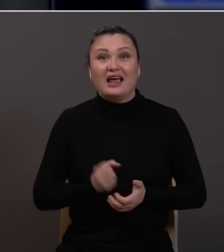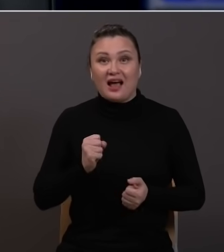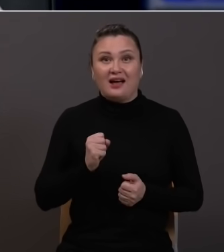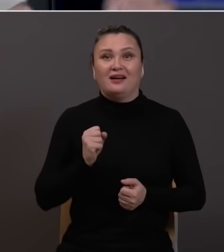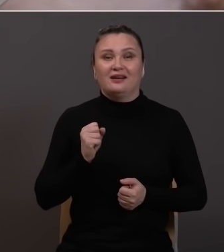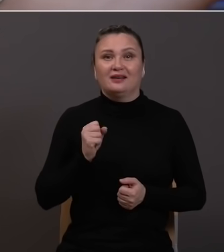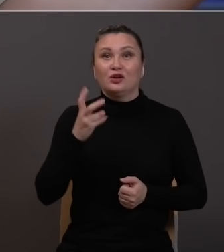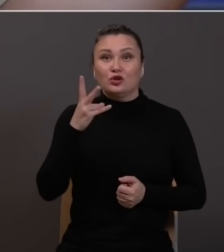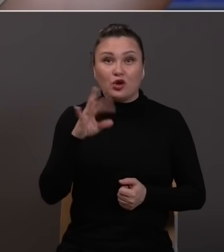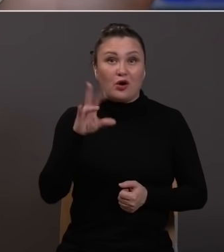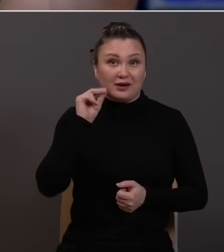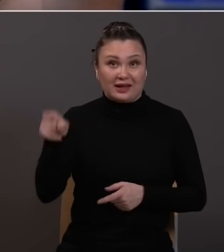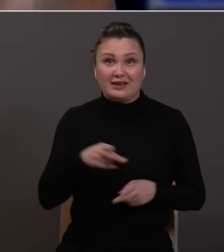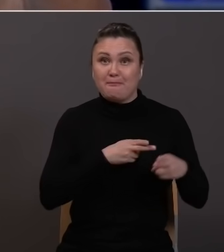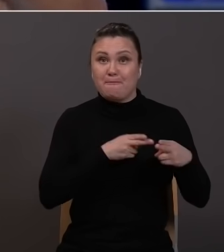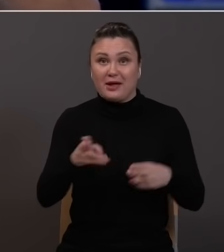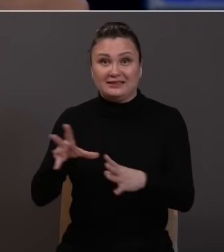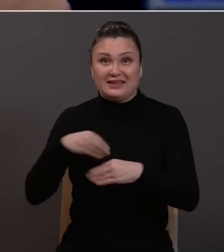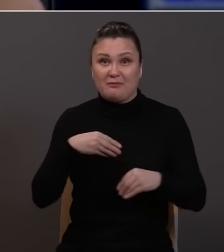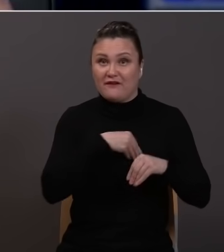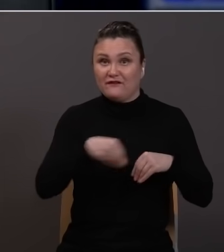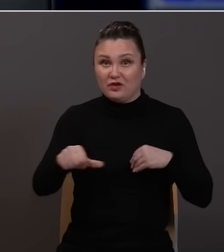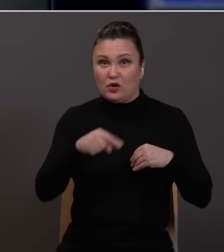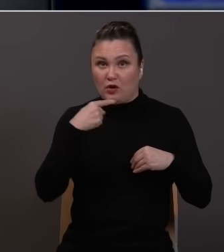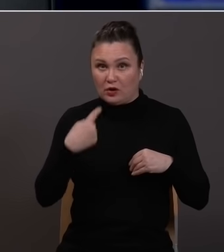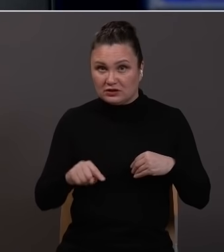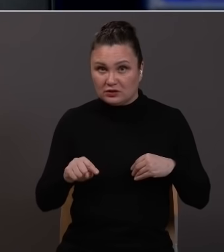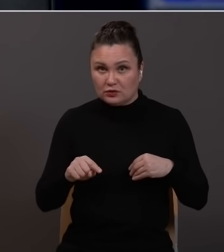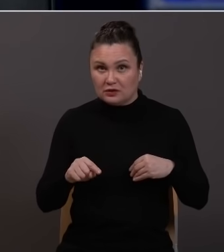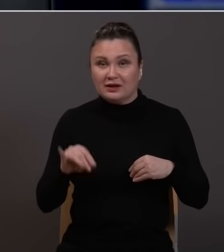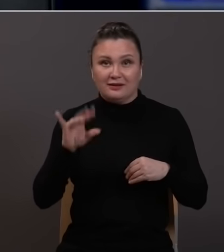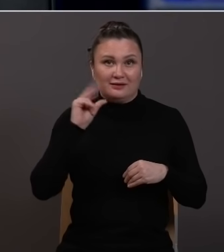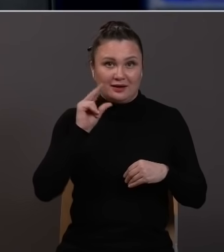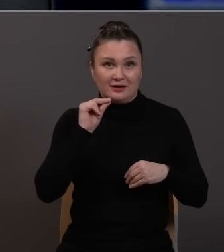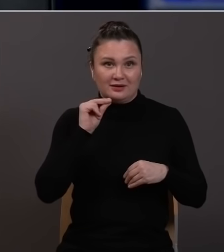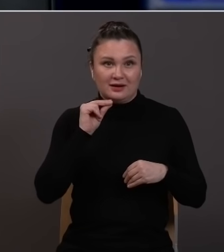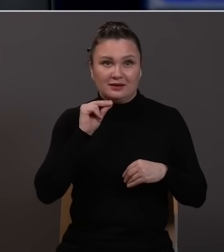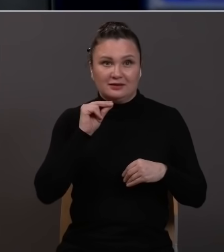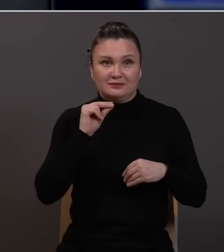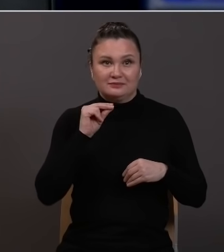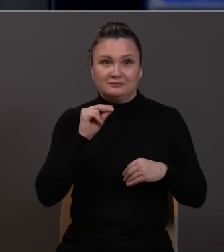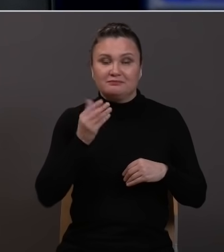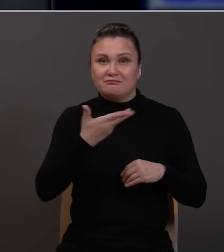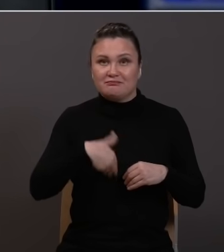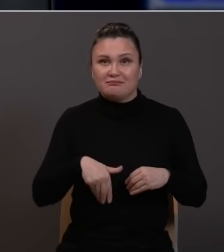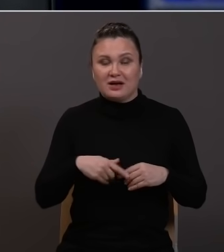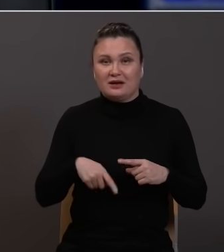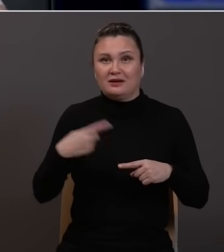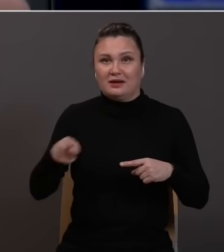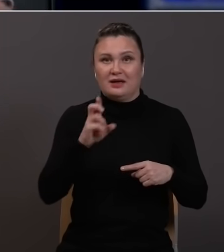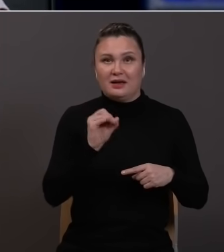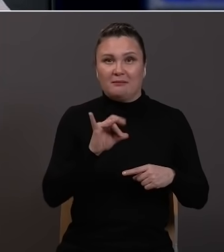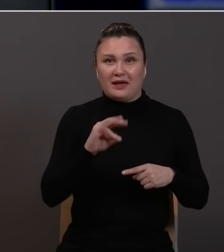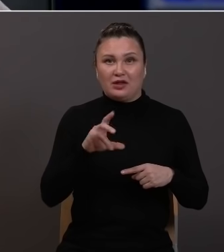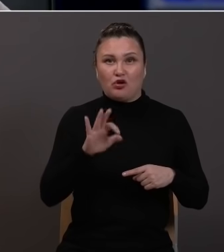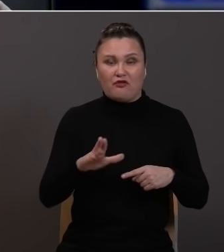там, да. Но когда они проедут с нами всю Россию... И когда мы пересечем Берингов пролив,